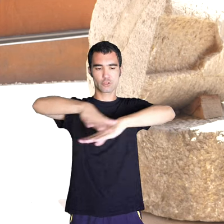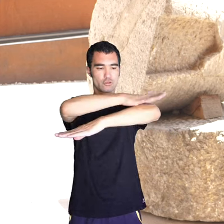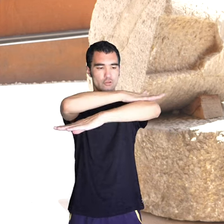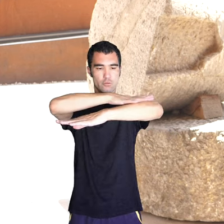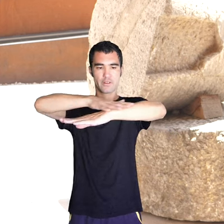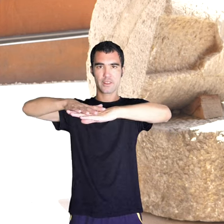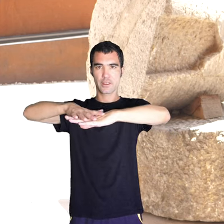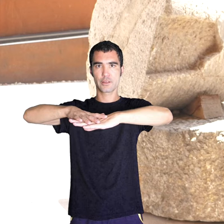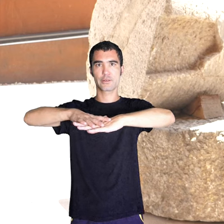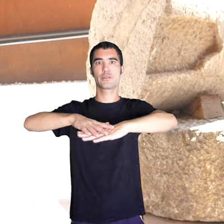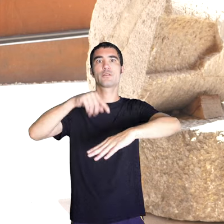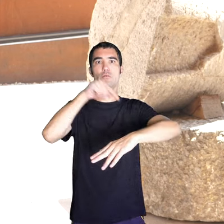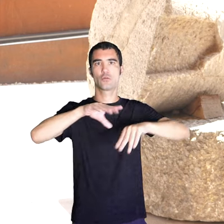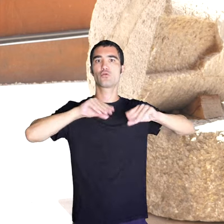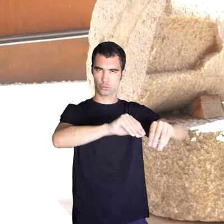i